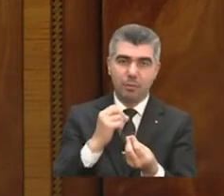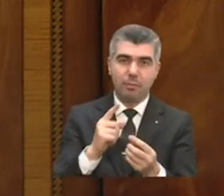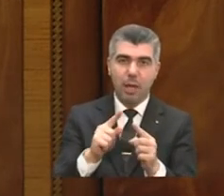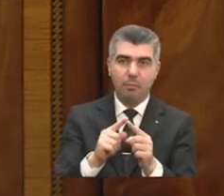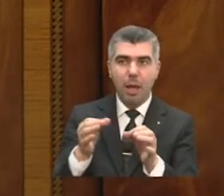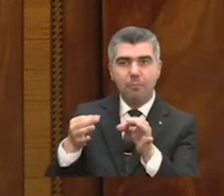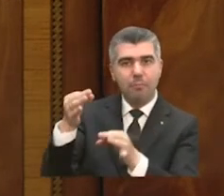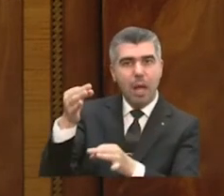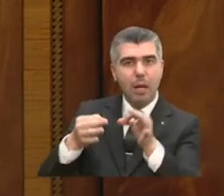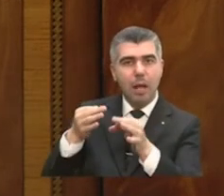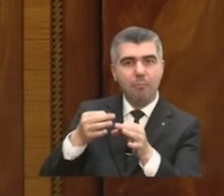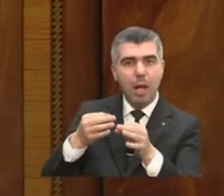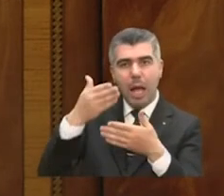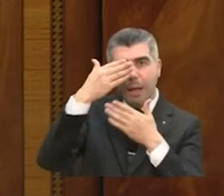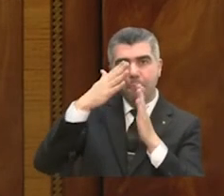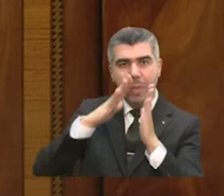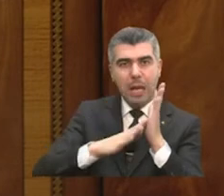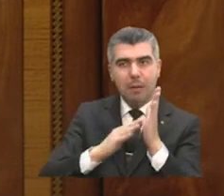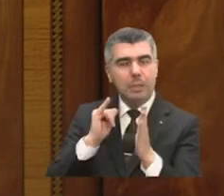évidemment